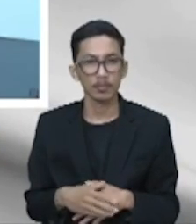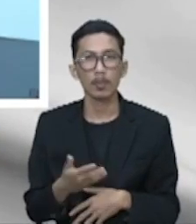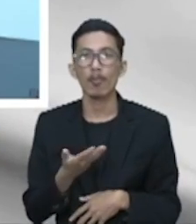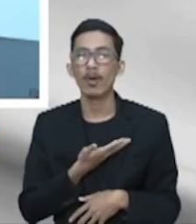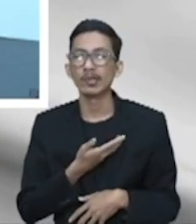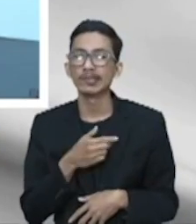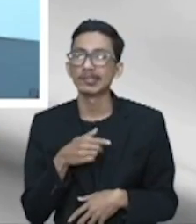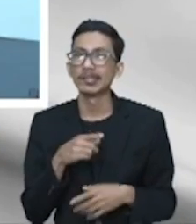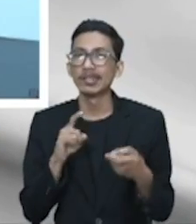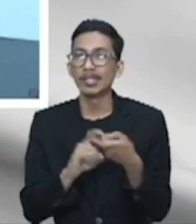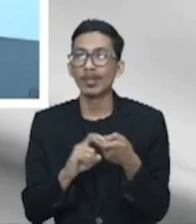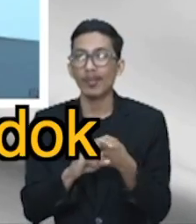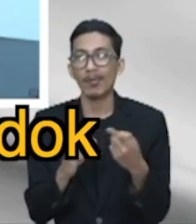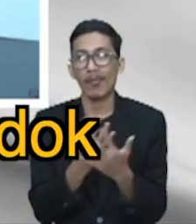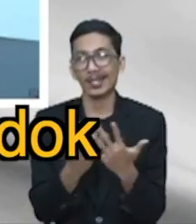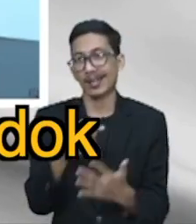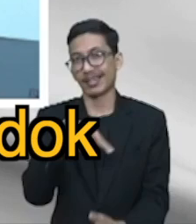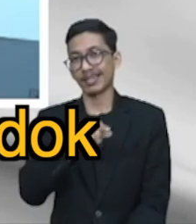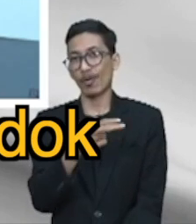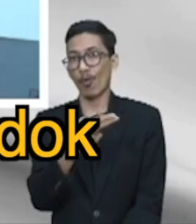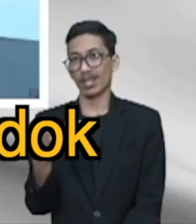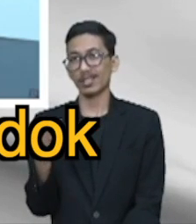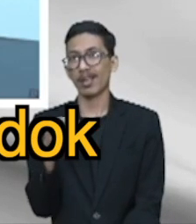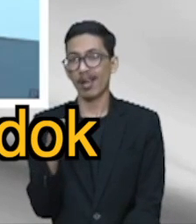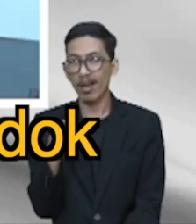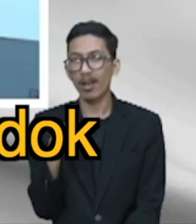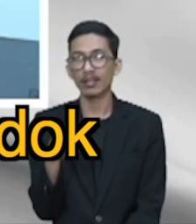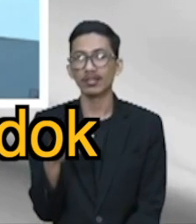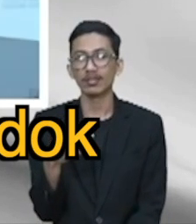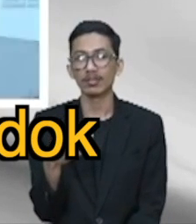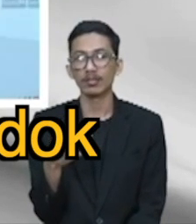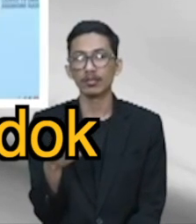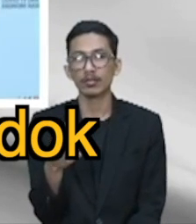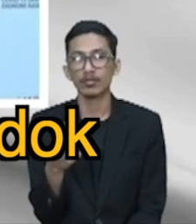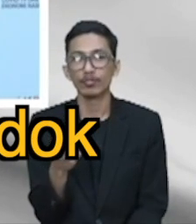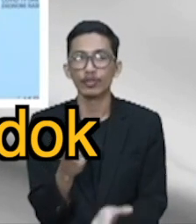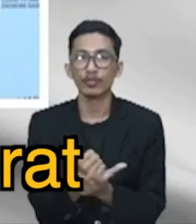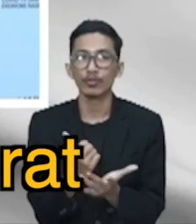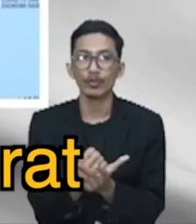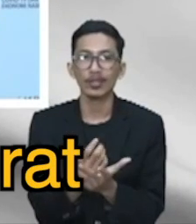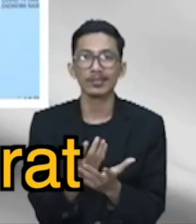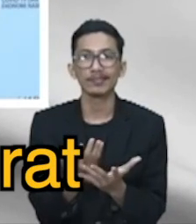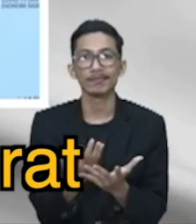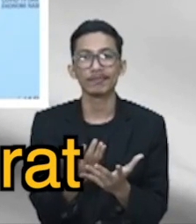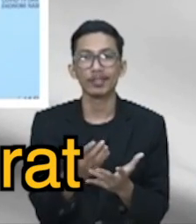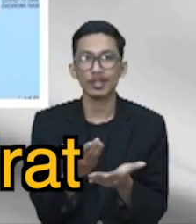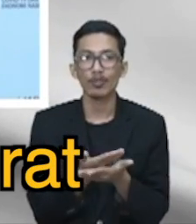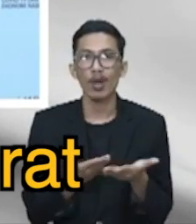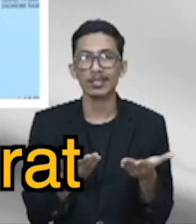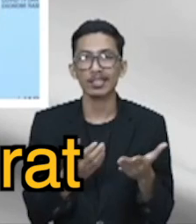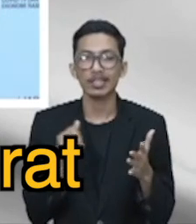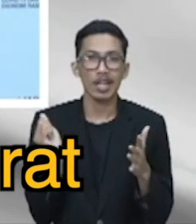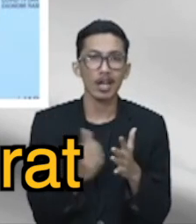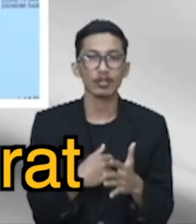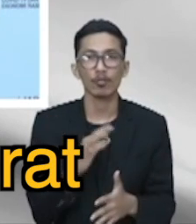Justru teman-teman atau masyarakat semua datang justru sebelum kondisinya belum parah, dok. Ya, dan kebanyakan waktu awal